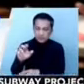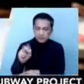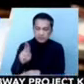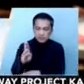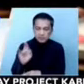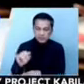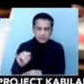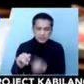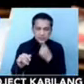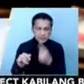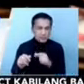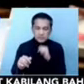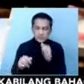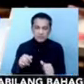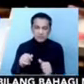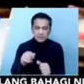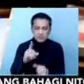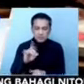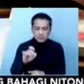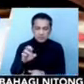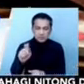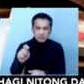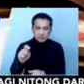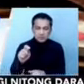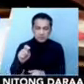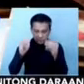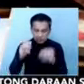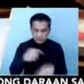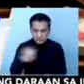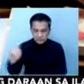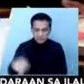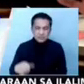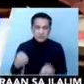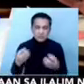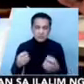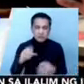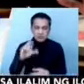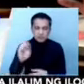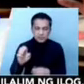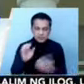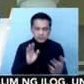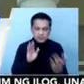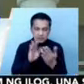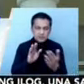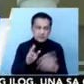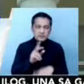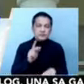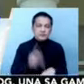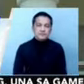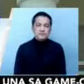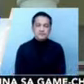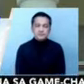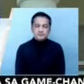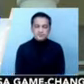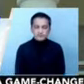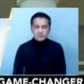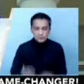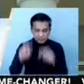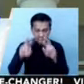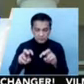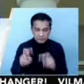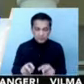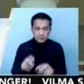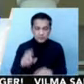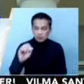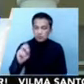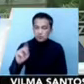pwedeng ma-deport ang mayor sa China. Marami daw kasi itong mga kasong haharapin sa Pilipinas. Iniimbestigahan din ng Ombudsman si